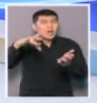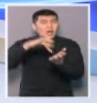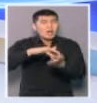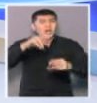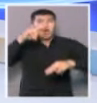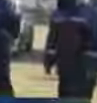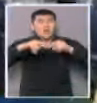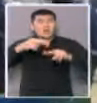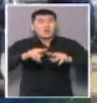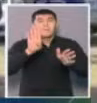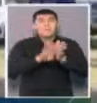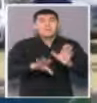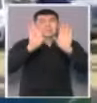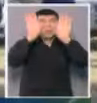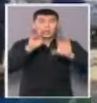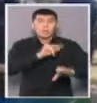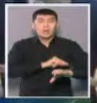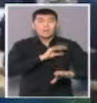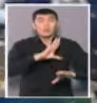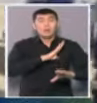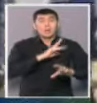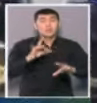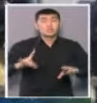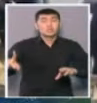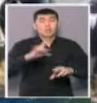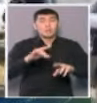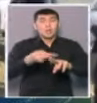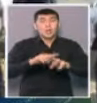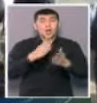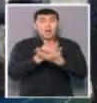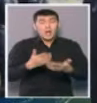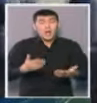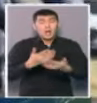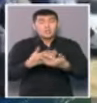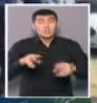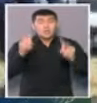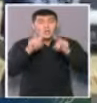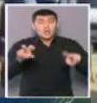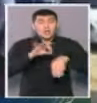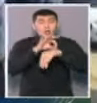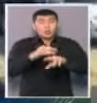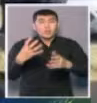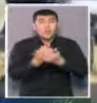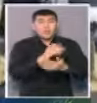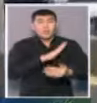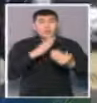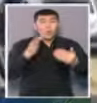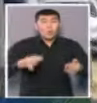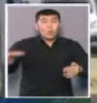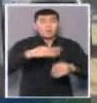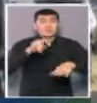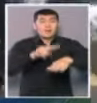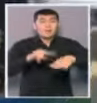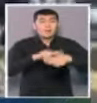құрылыс нысандарында заңсыз еңбек еткен. Бұл республикалық мигрант жедел профилактикалық іс-шарасы барысында анықталды. Облыстық